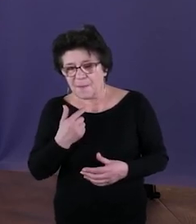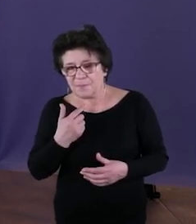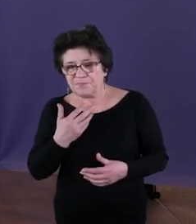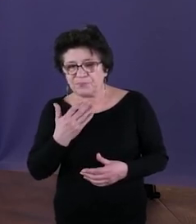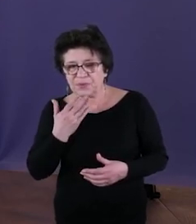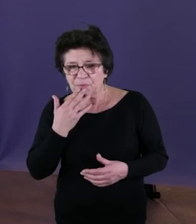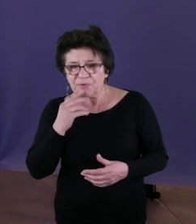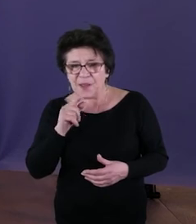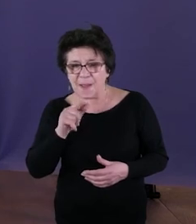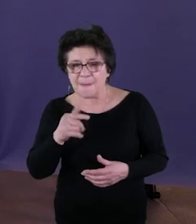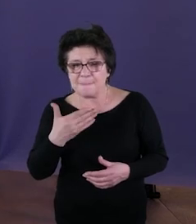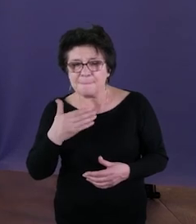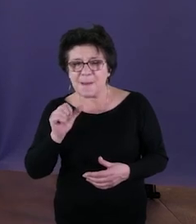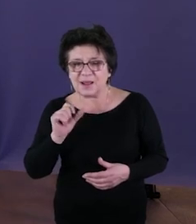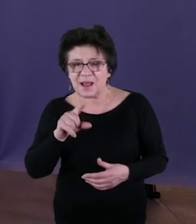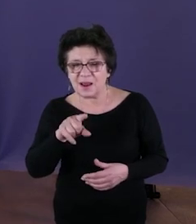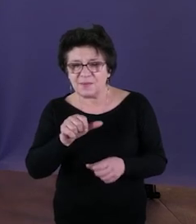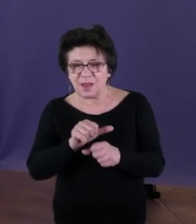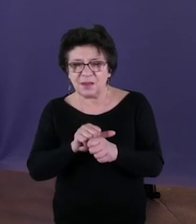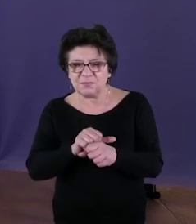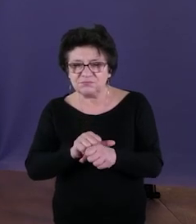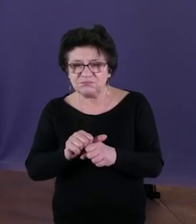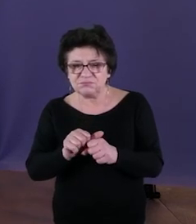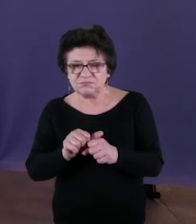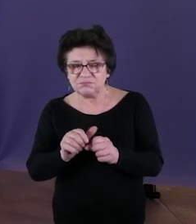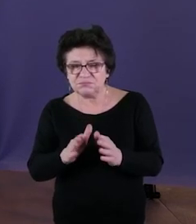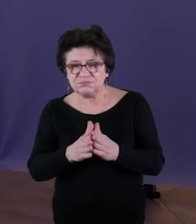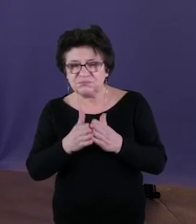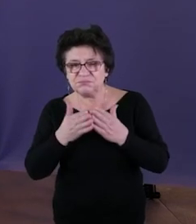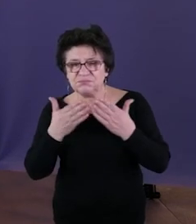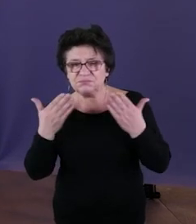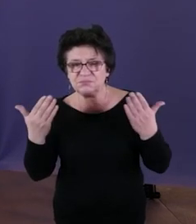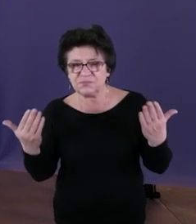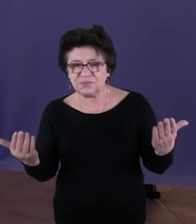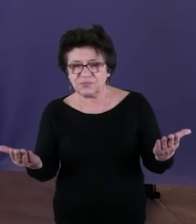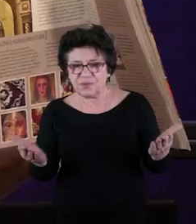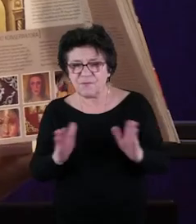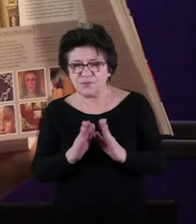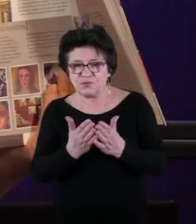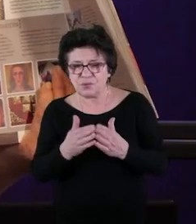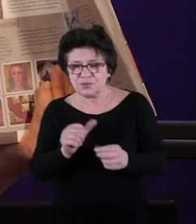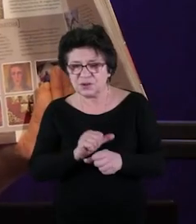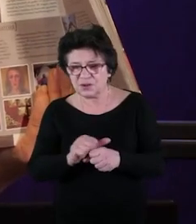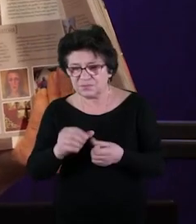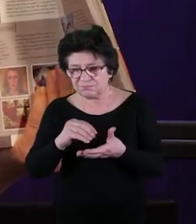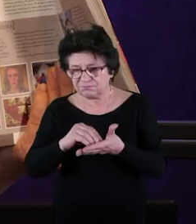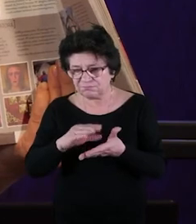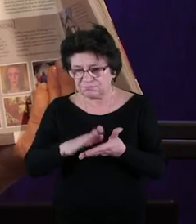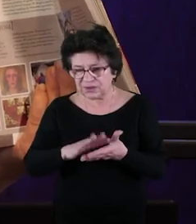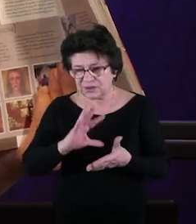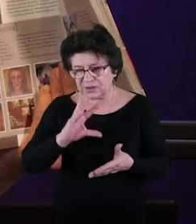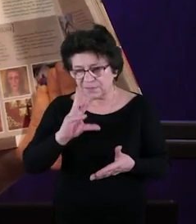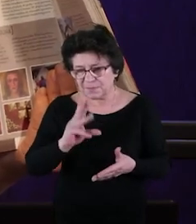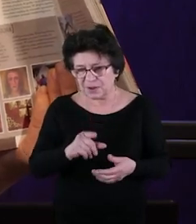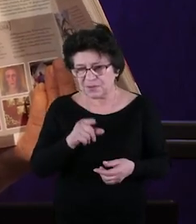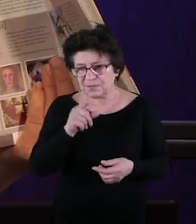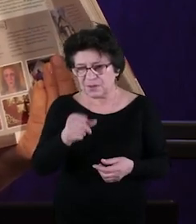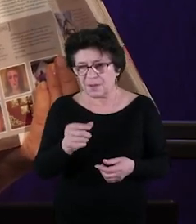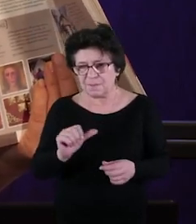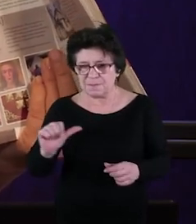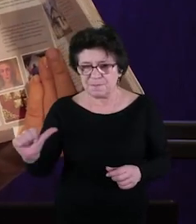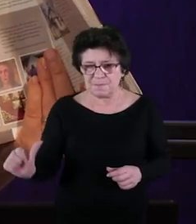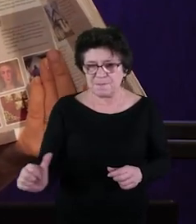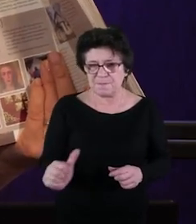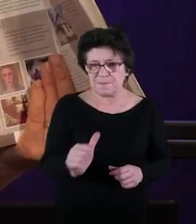Apostołów bardzo ważne ma ważne miejsce ponieważ była kobietą która była świadkiem Zmartwychwstania pierwszą